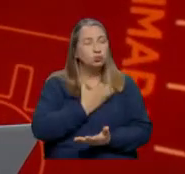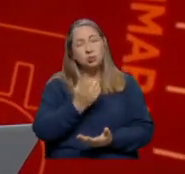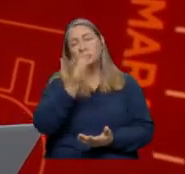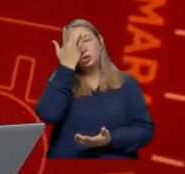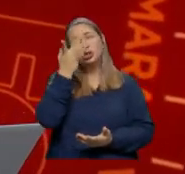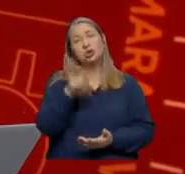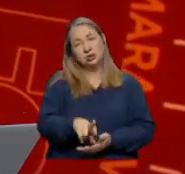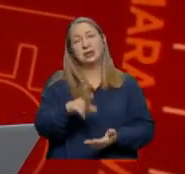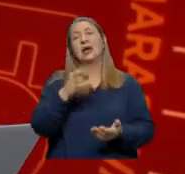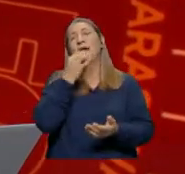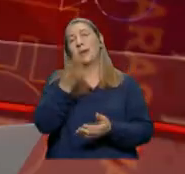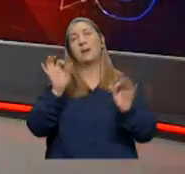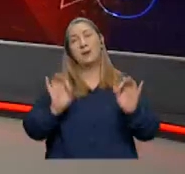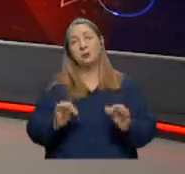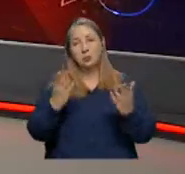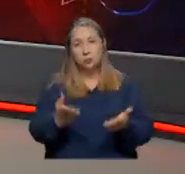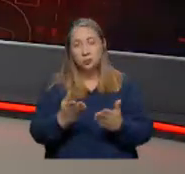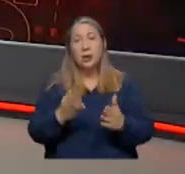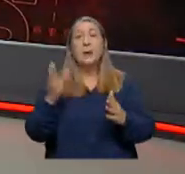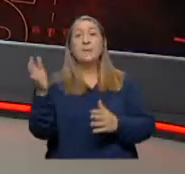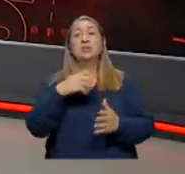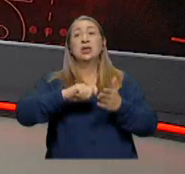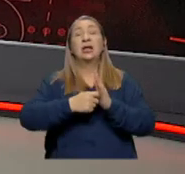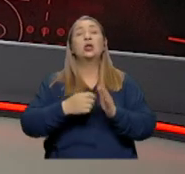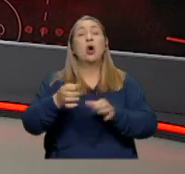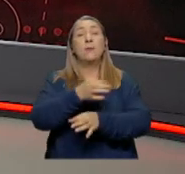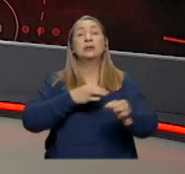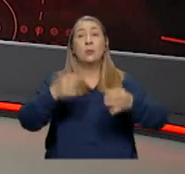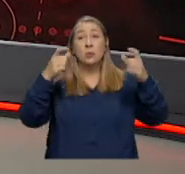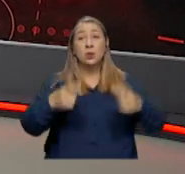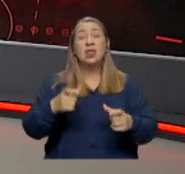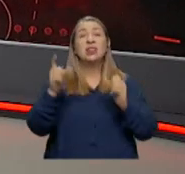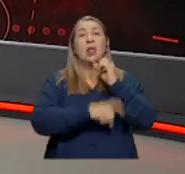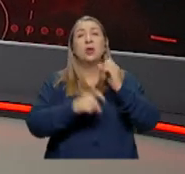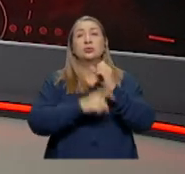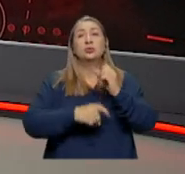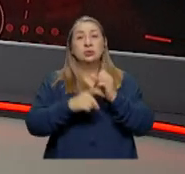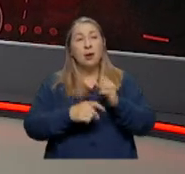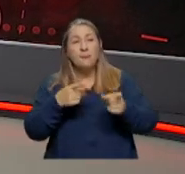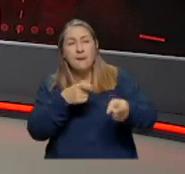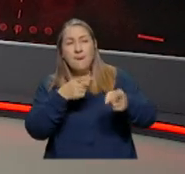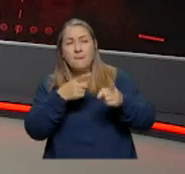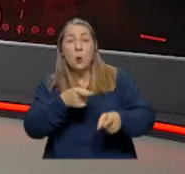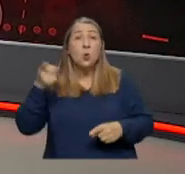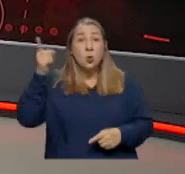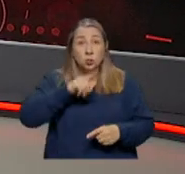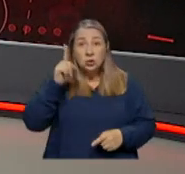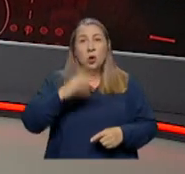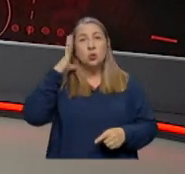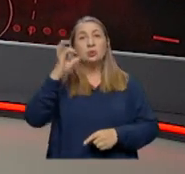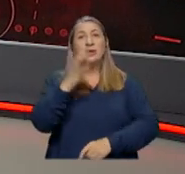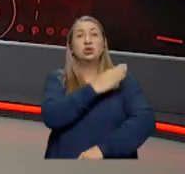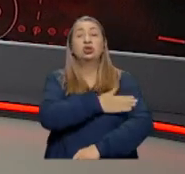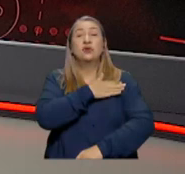Şehit haberiyle başlıyoruz bültene pençe kilit operasyonu bölgesinde teröristlerce yapılan taciz atışı sonucunda